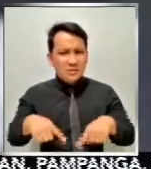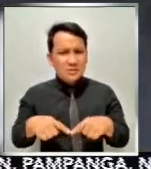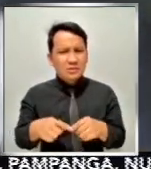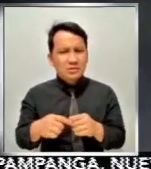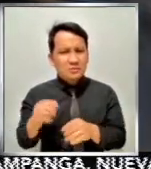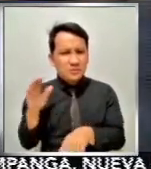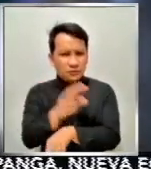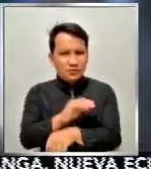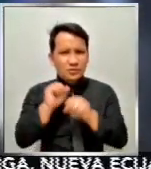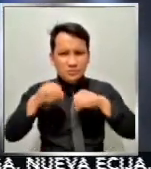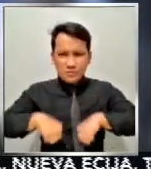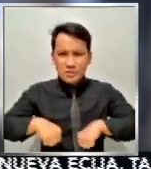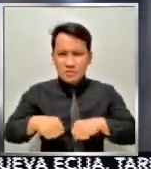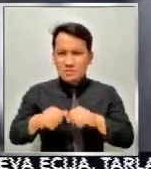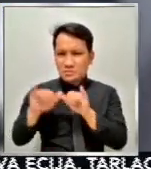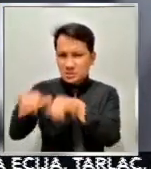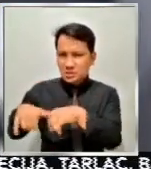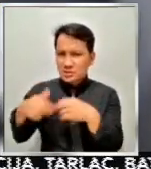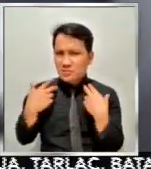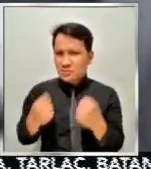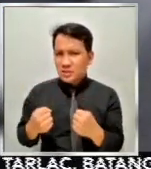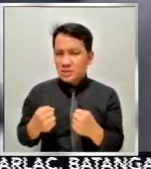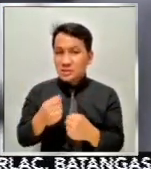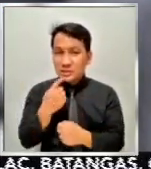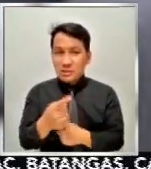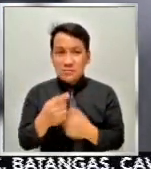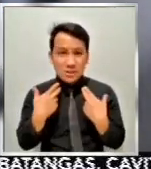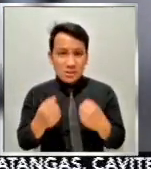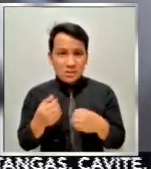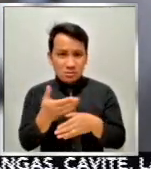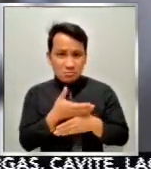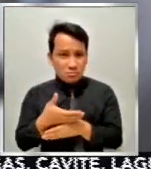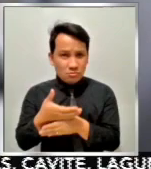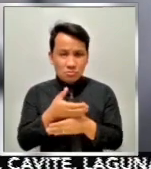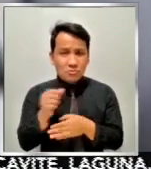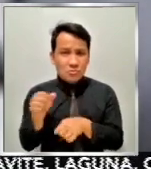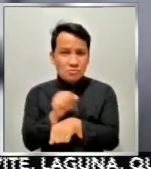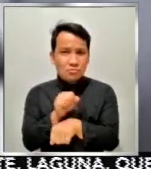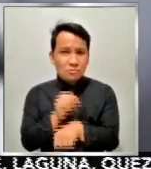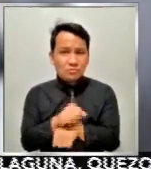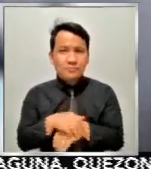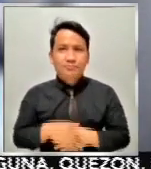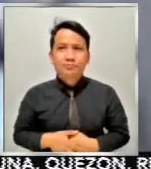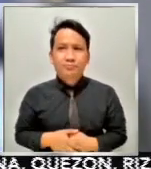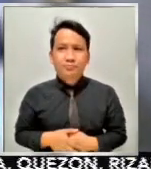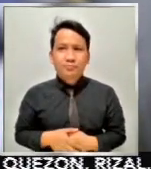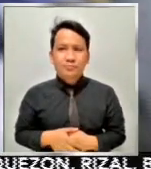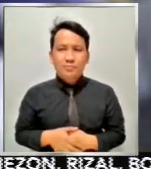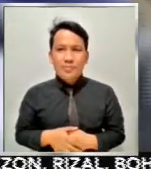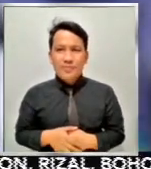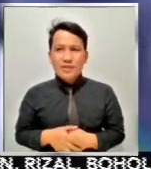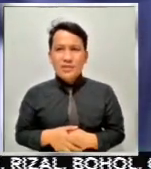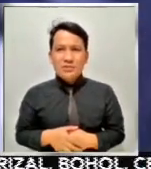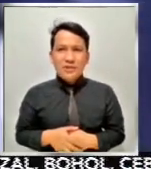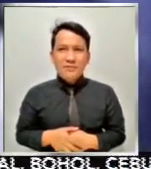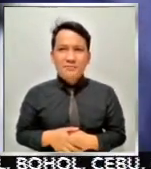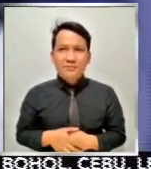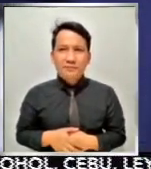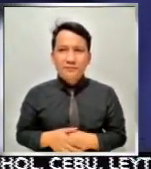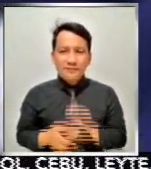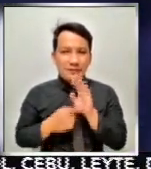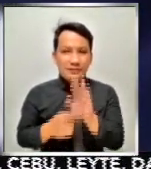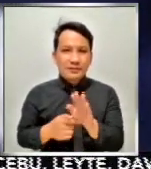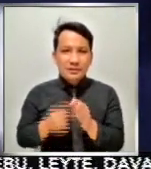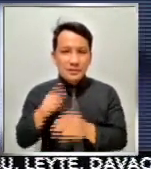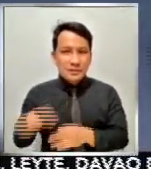bahay magpagaling. Panawagan ng healthcare workers. Yung mga mild infection, huwag kinang dalhin sa hospital.